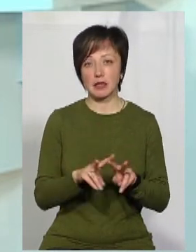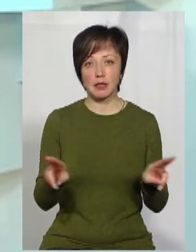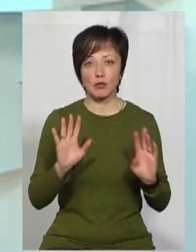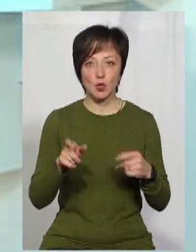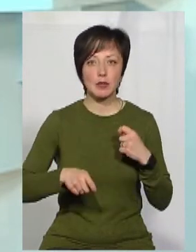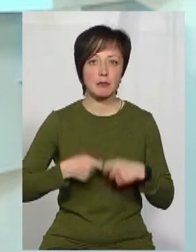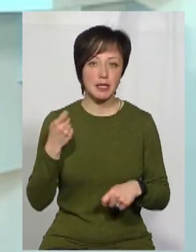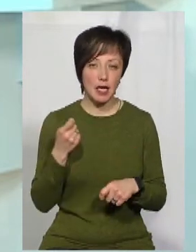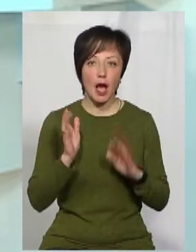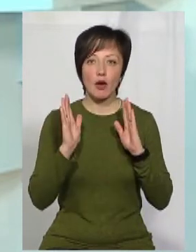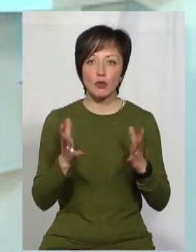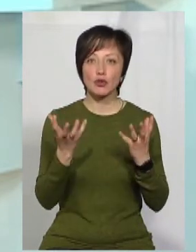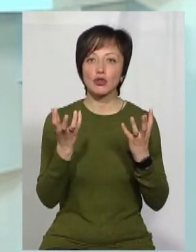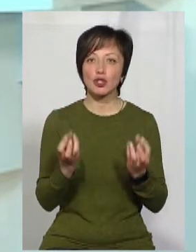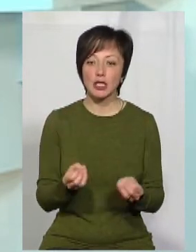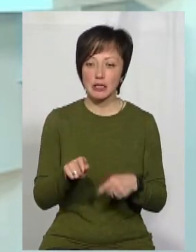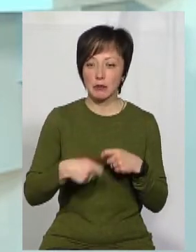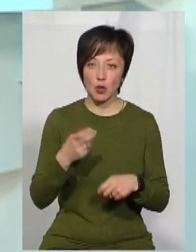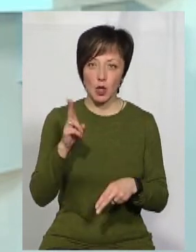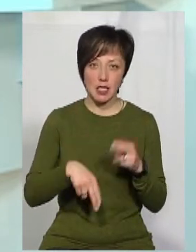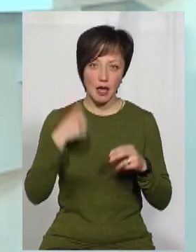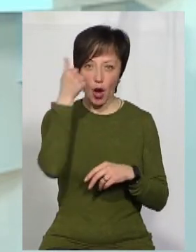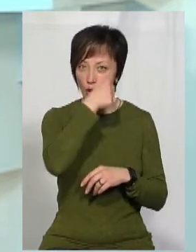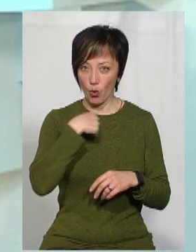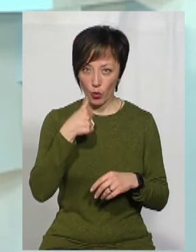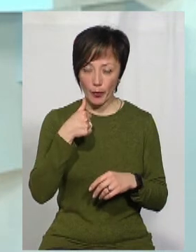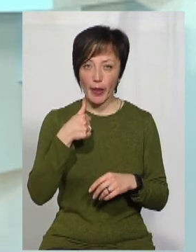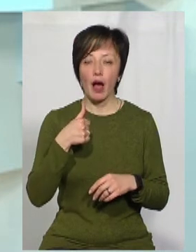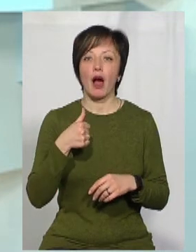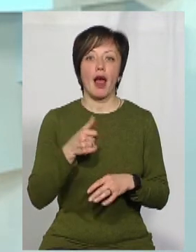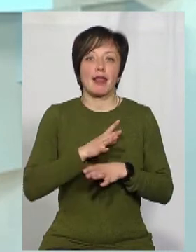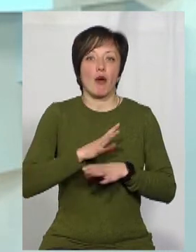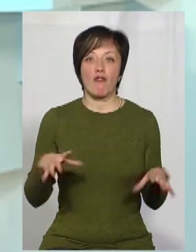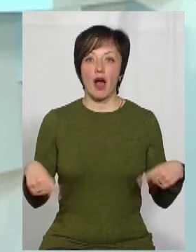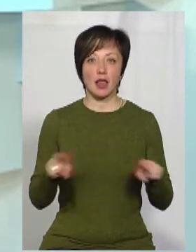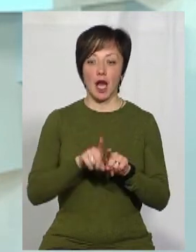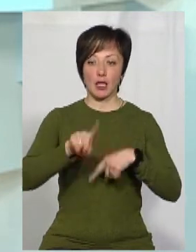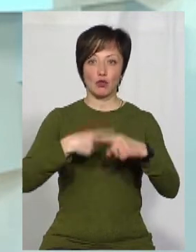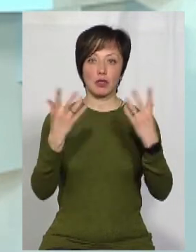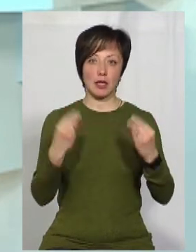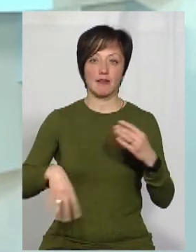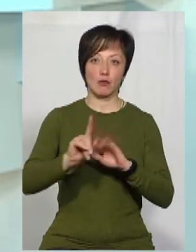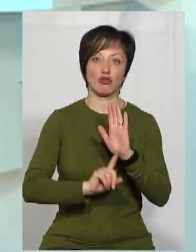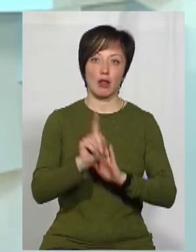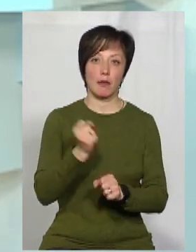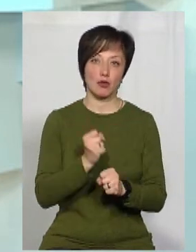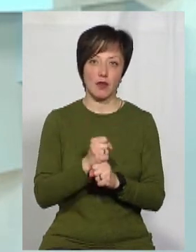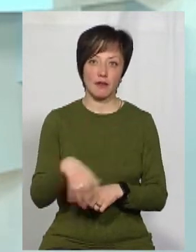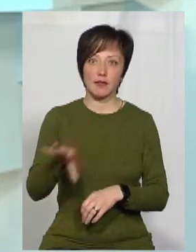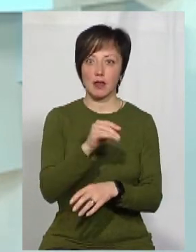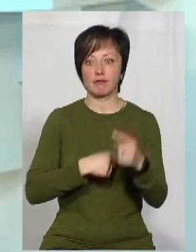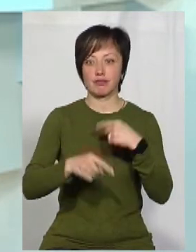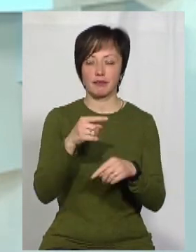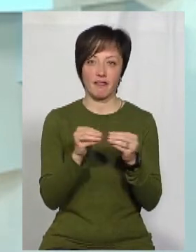само будуть збитки. Будуть ще збитки і до кінця року. Тому що не буває так, що на наступний день всі почали працювати і